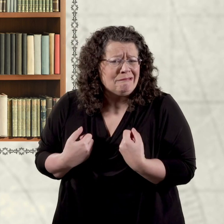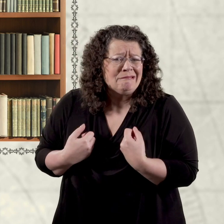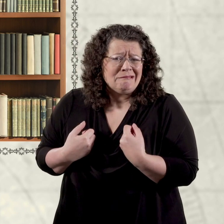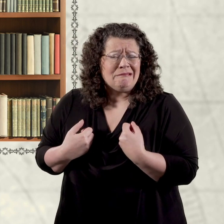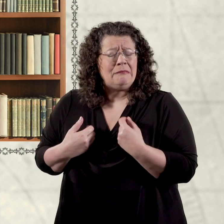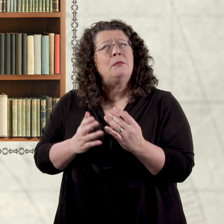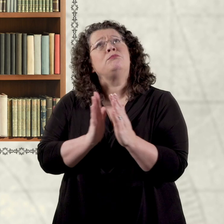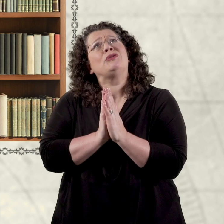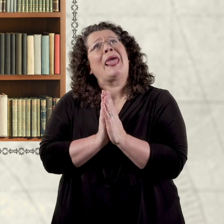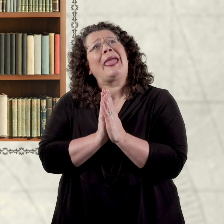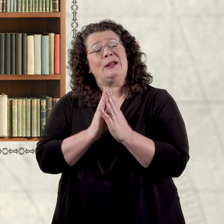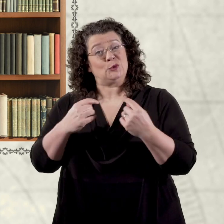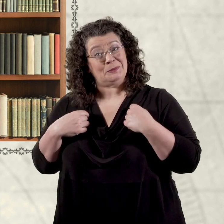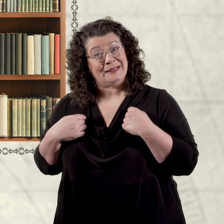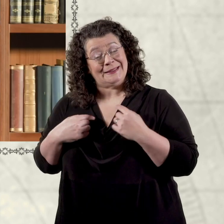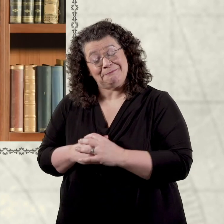gweddiwch arna i.